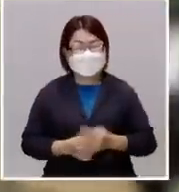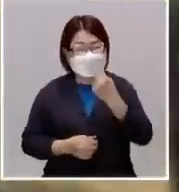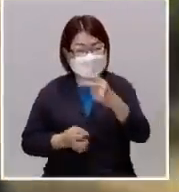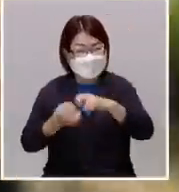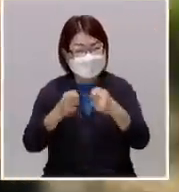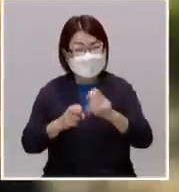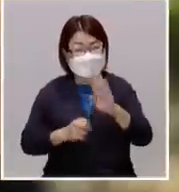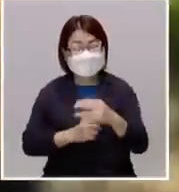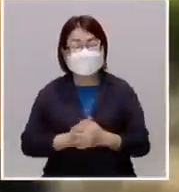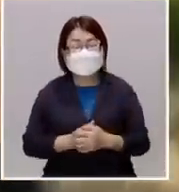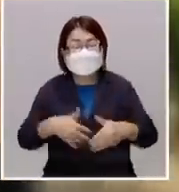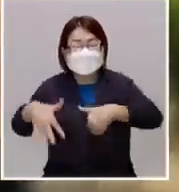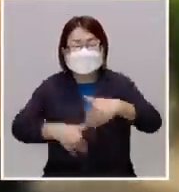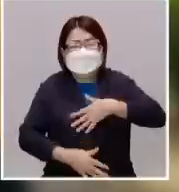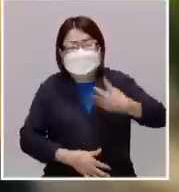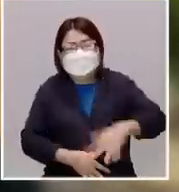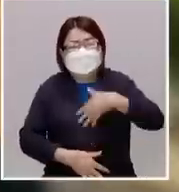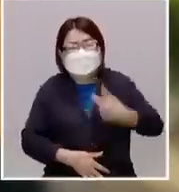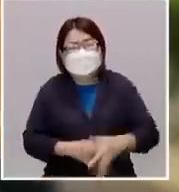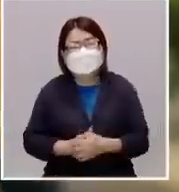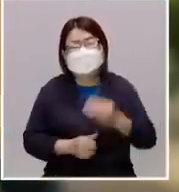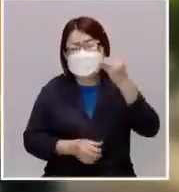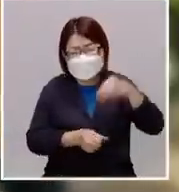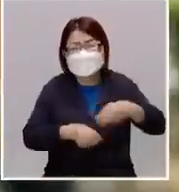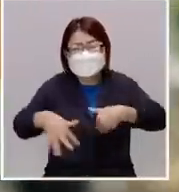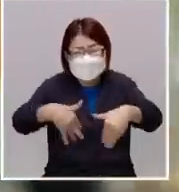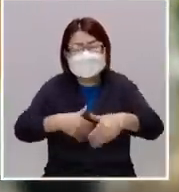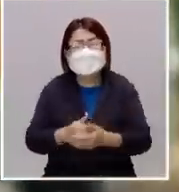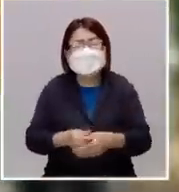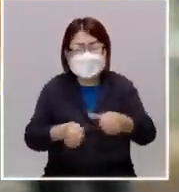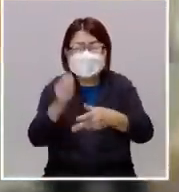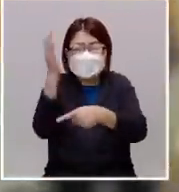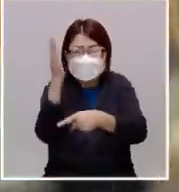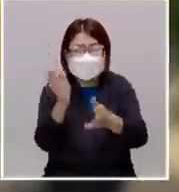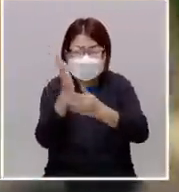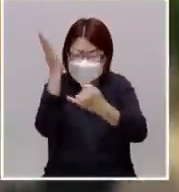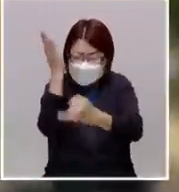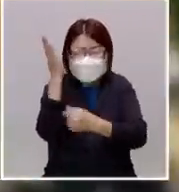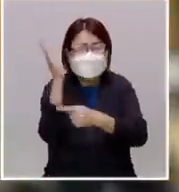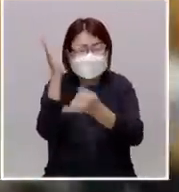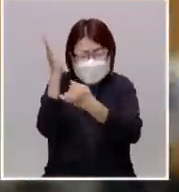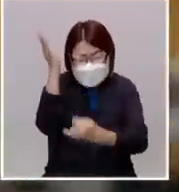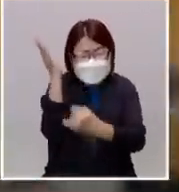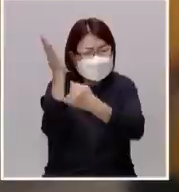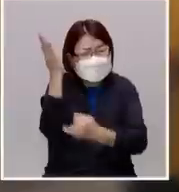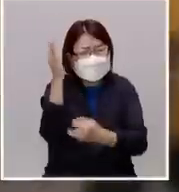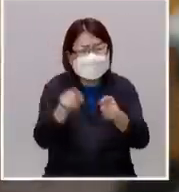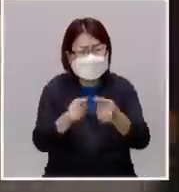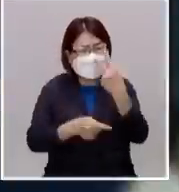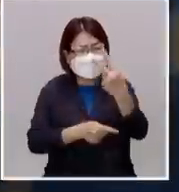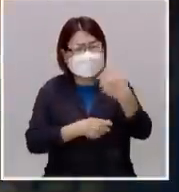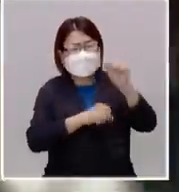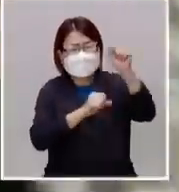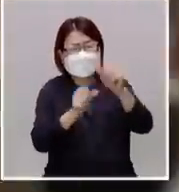มีการรวมตัวของประชาชนชาวภูเก็ตและจังหวัดใกล้เคียงค่ะต้องการเข้าไปในพื้นที่ไม่พอใจมาตรการของจังหวัด